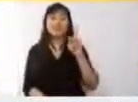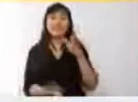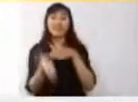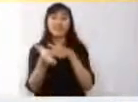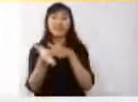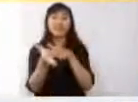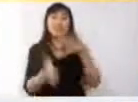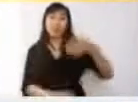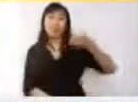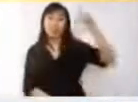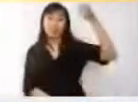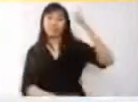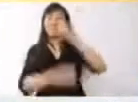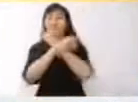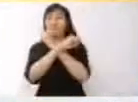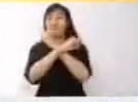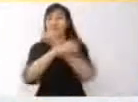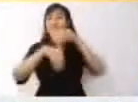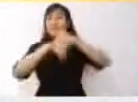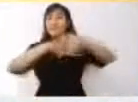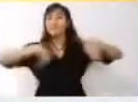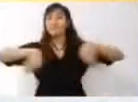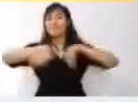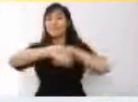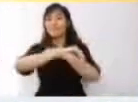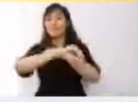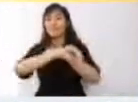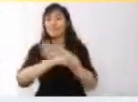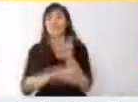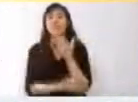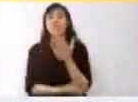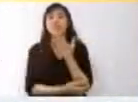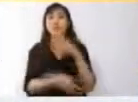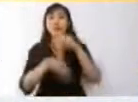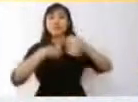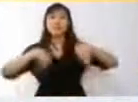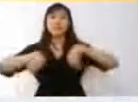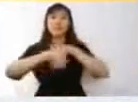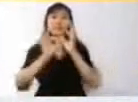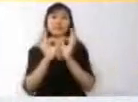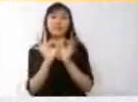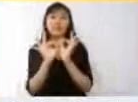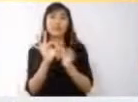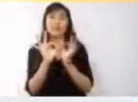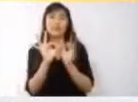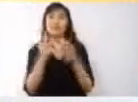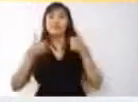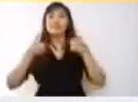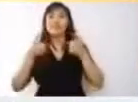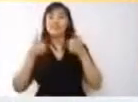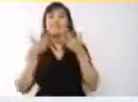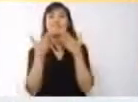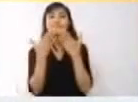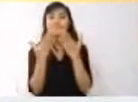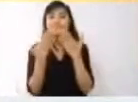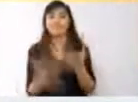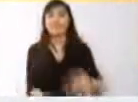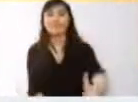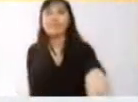Hindi yata tayo pa naririnig ni Secretary Roque, pero papaayos po natin yung ating linya